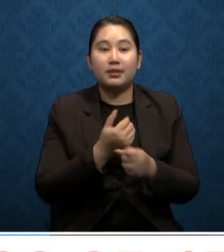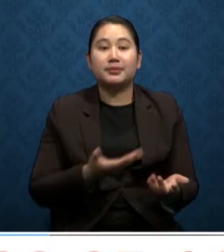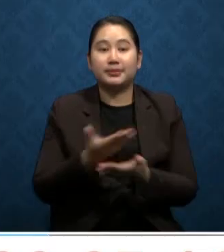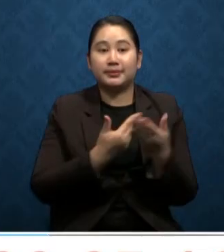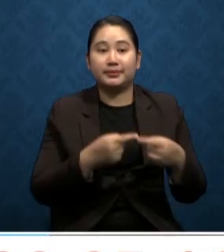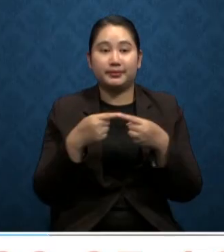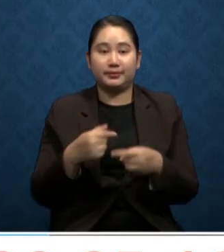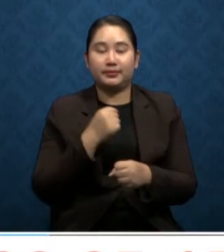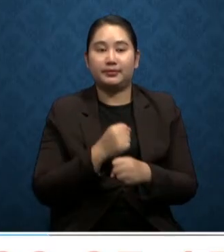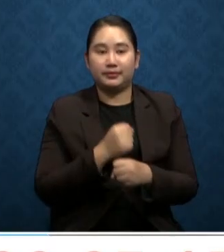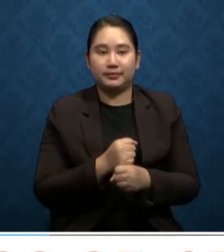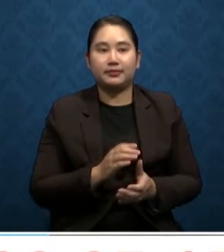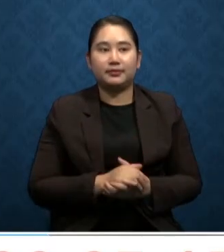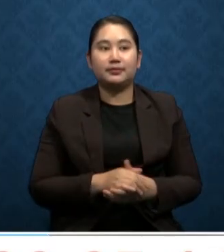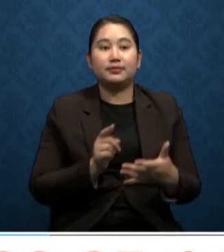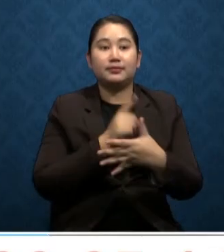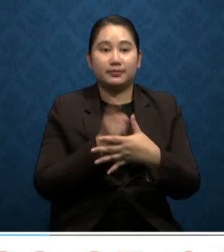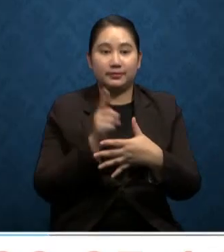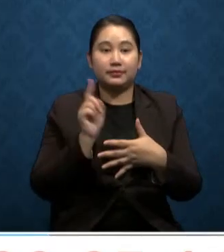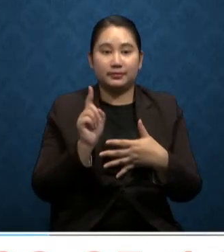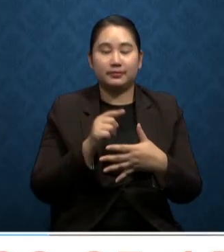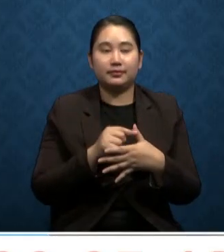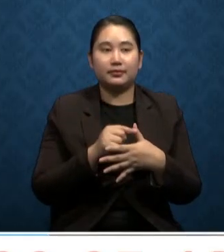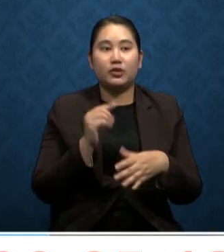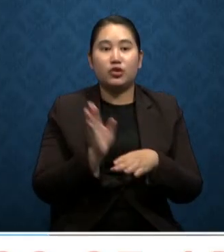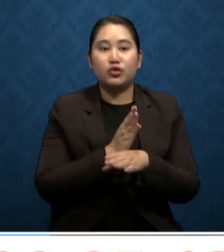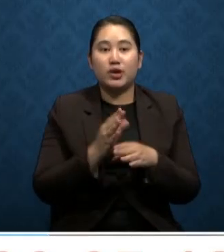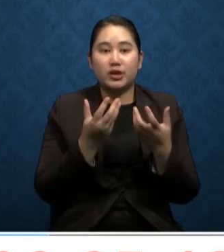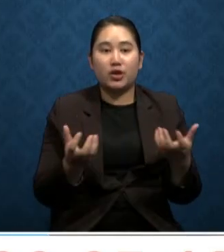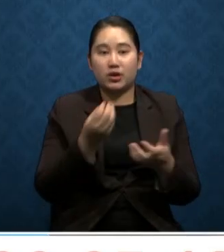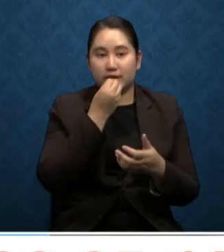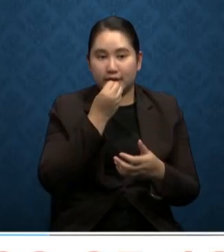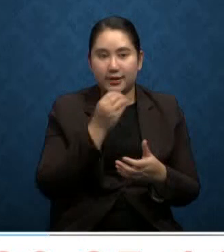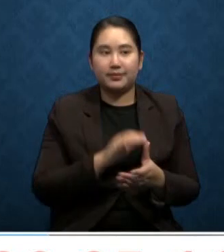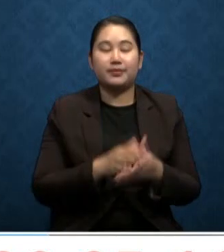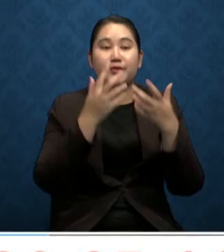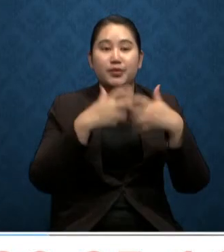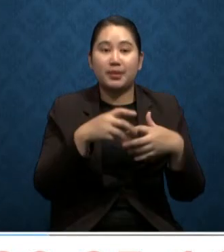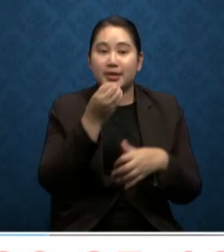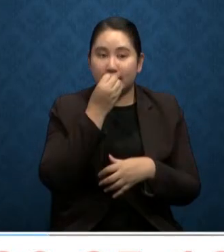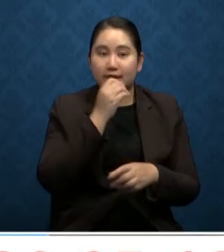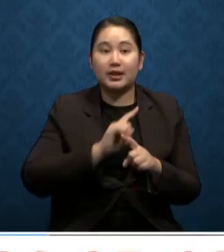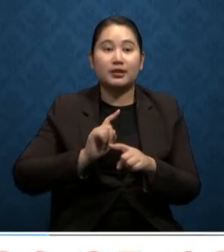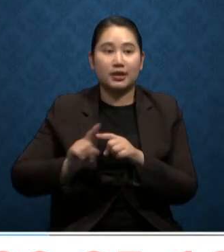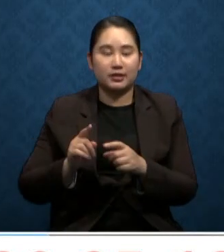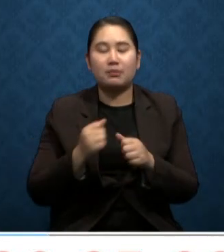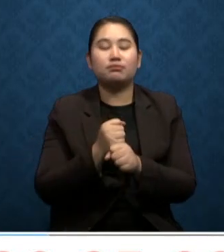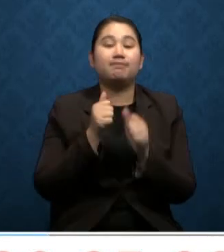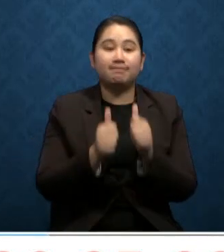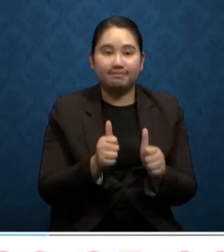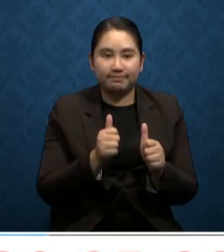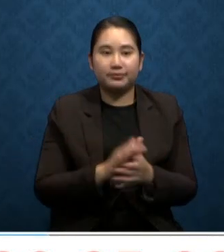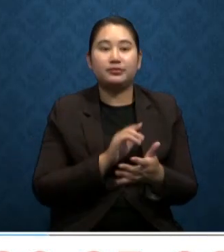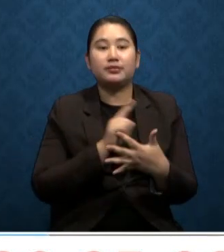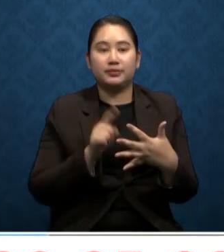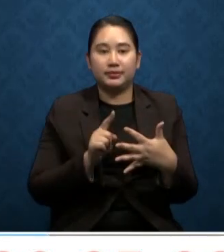กรอบการทำงาน1ก็คือเรื่องของธุรกิจอาหารเรื่องของอุตสาหกรรมอาหารซึ่งท่านทำดีอยู่แล้ว